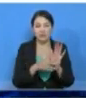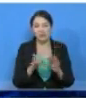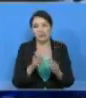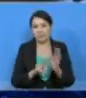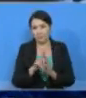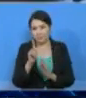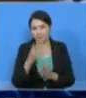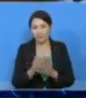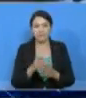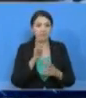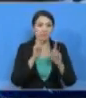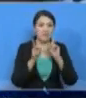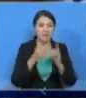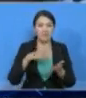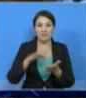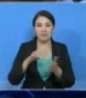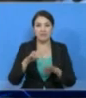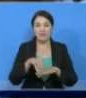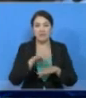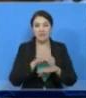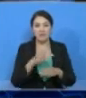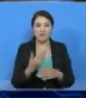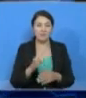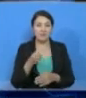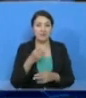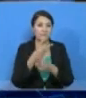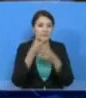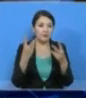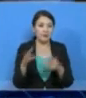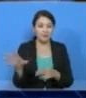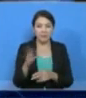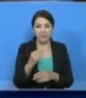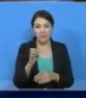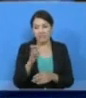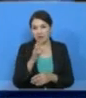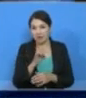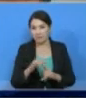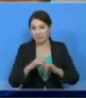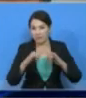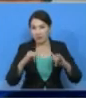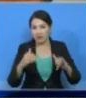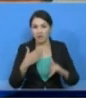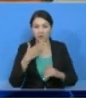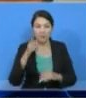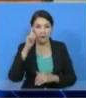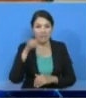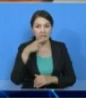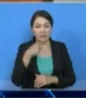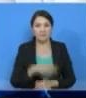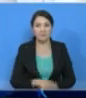құрылды. Жиын барысында қала әкімі Асхат Шахаров сессияда қаралған мәселенің барлығы шаһардың дамыту жолындағы ұсыныстар екенін атап